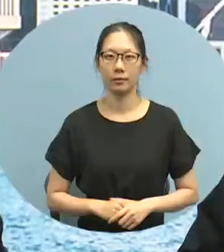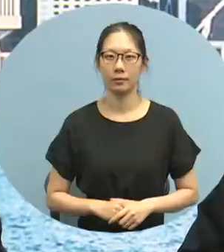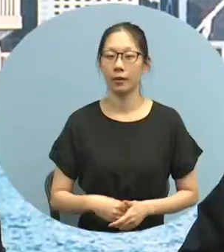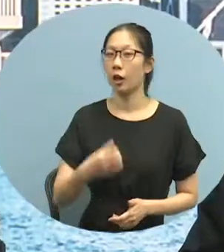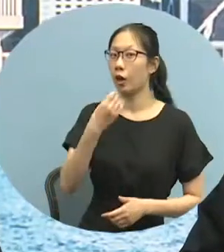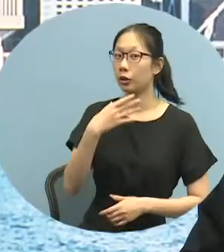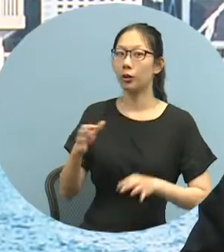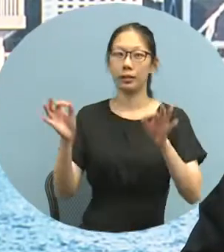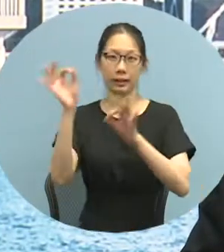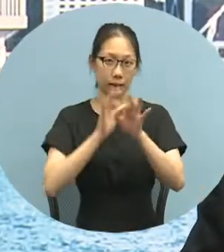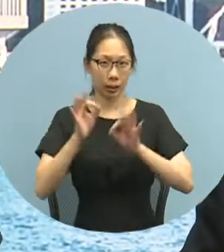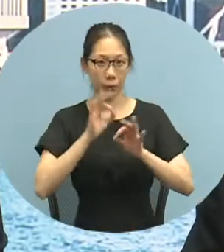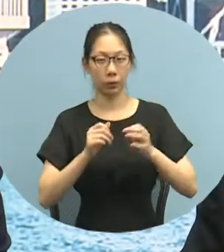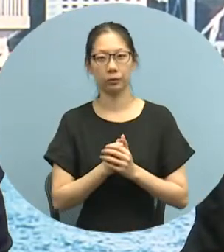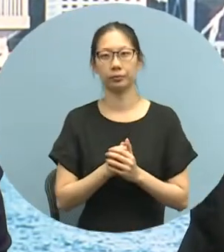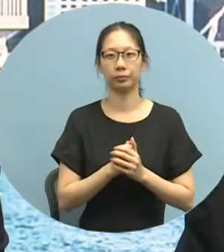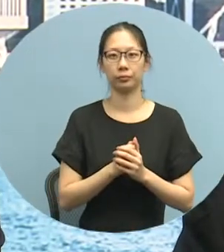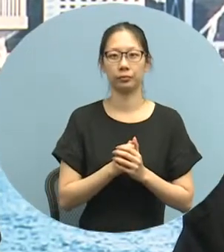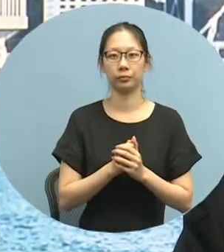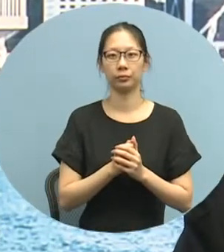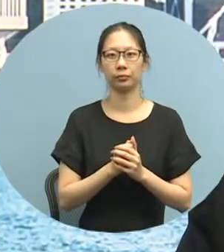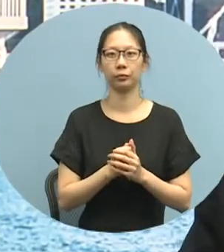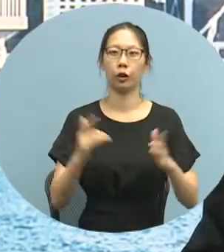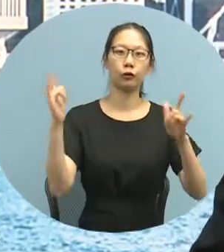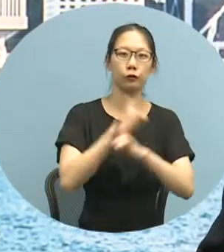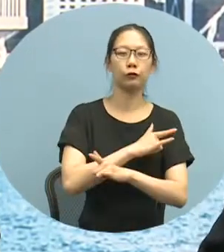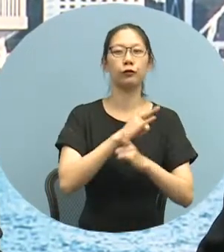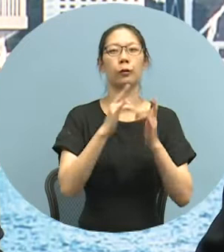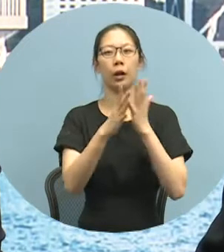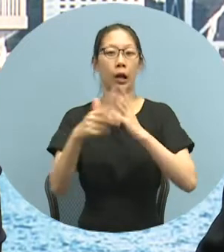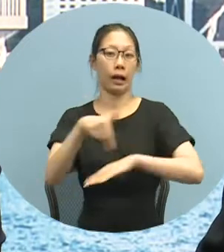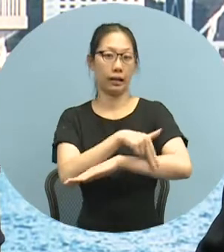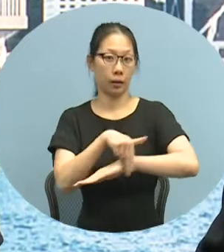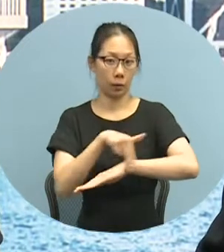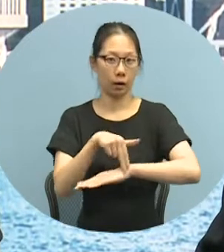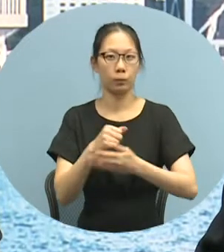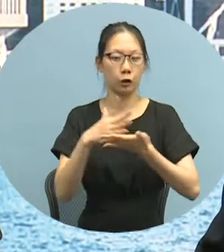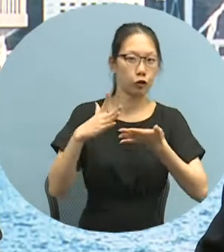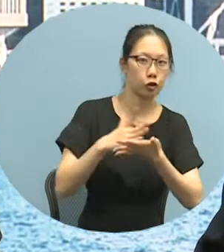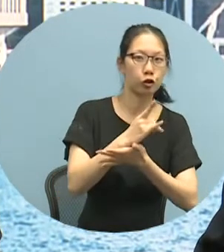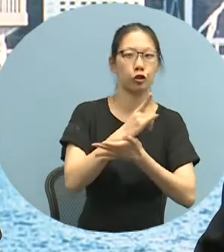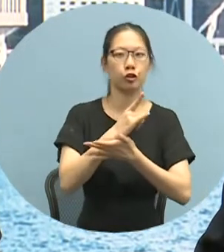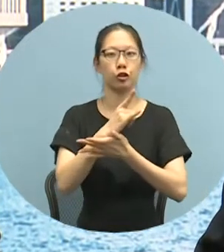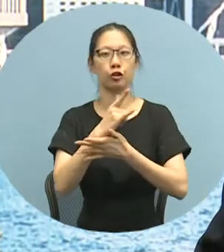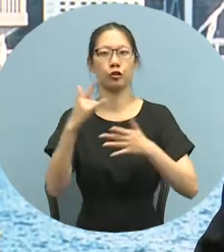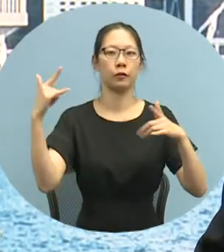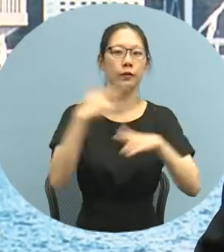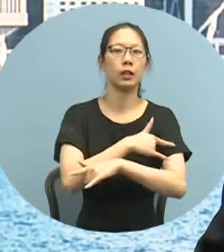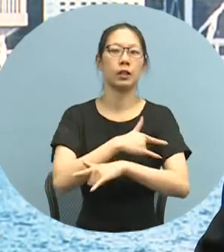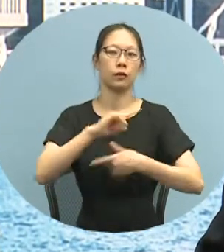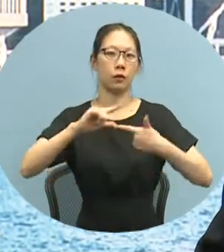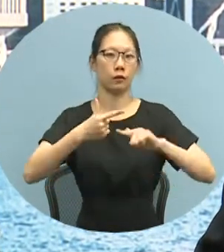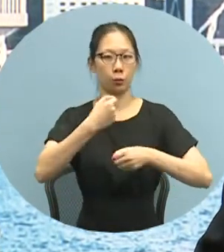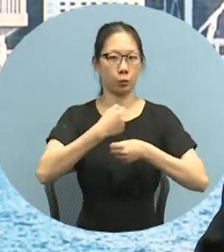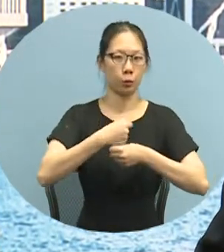香港同新加坡嘅航空旅人旅遊氣泡咧，係屬於一個專屬航班嘅方式去進行。咁我哋